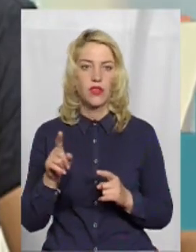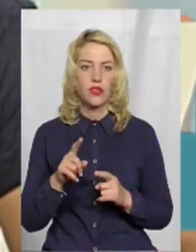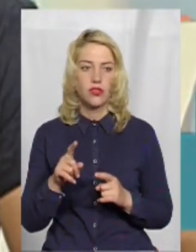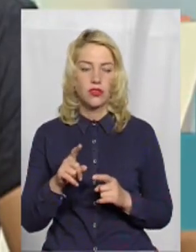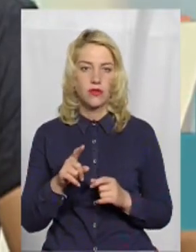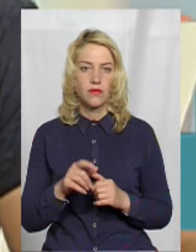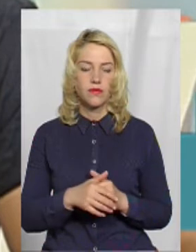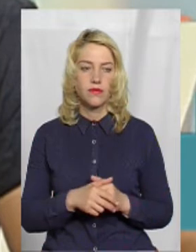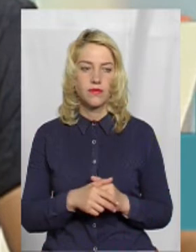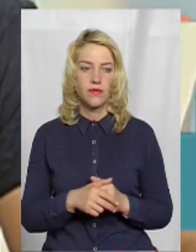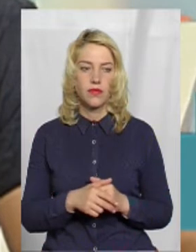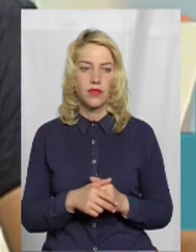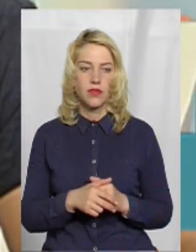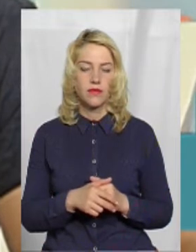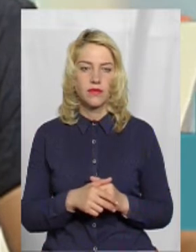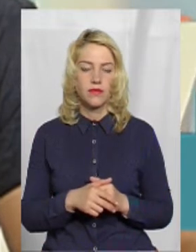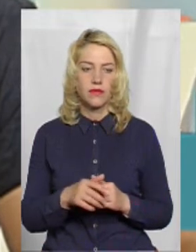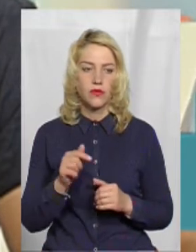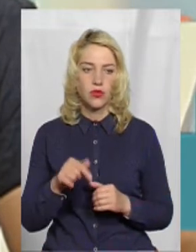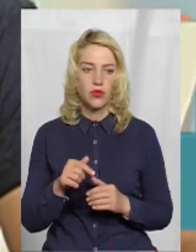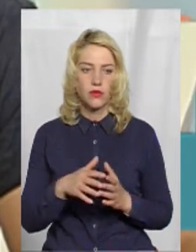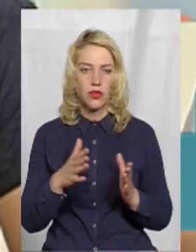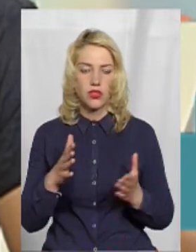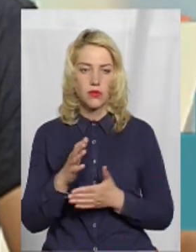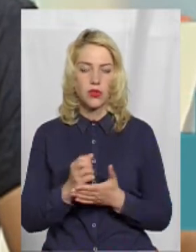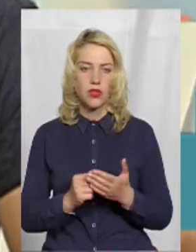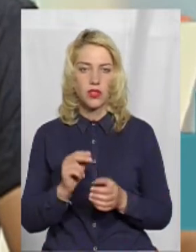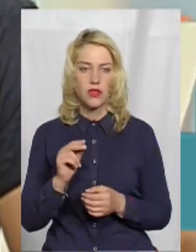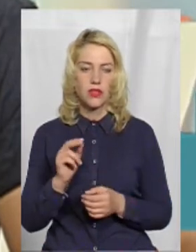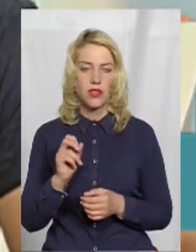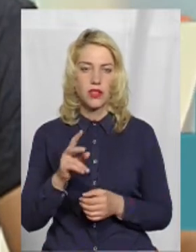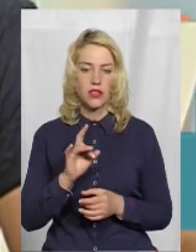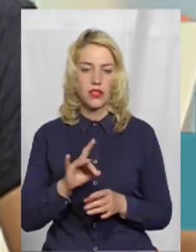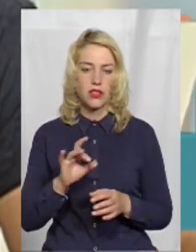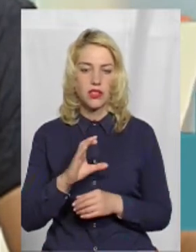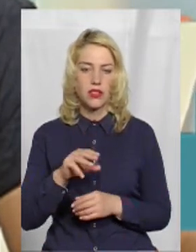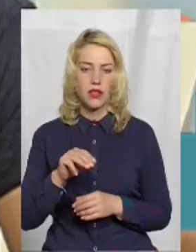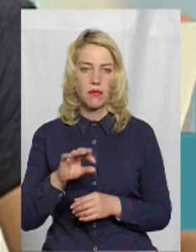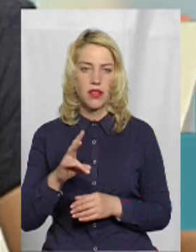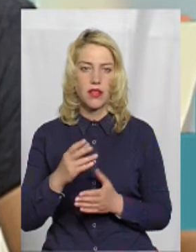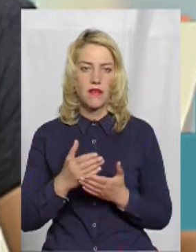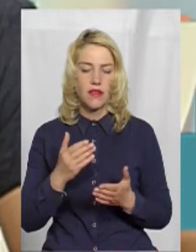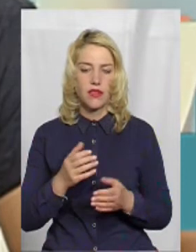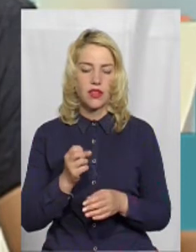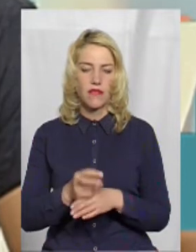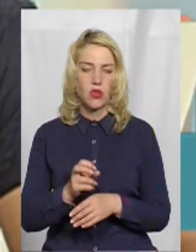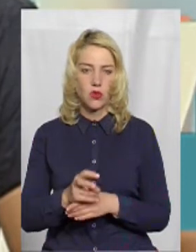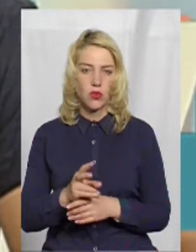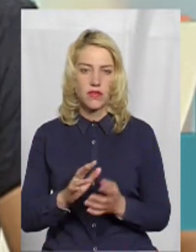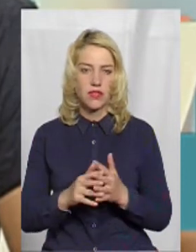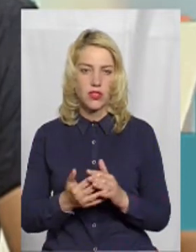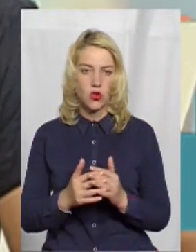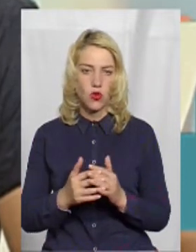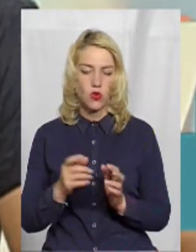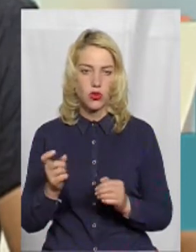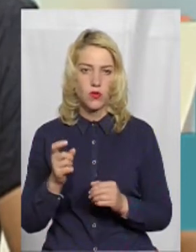наші вишукування свідчить, що тут значно більший потенціал, як вже сказав Степан, відходів сільського господарства. І,